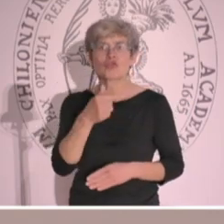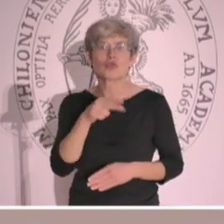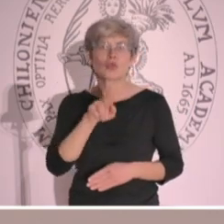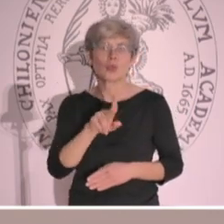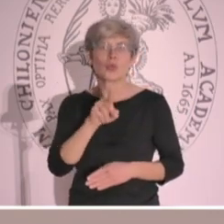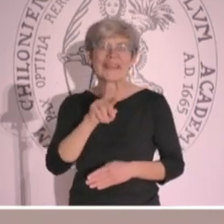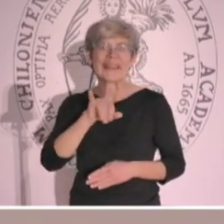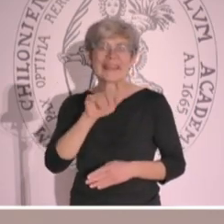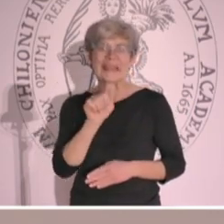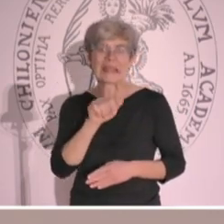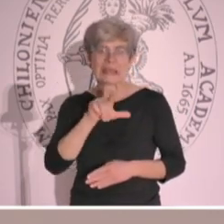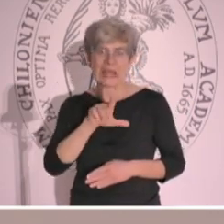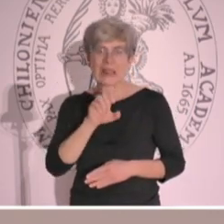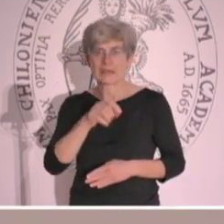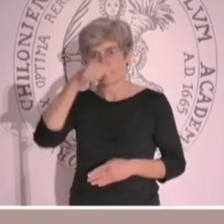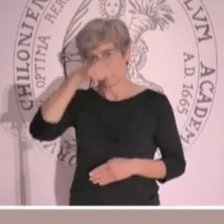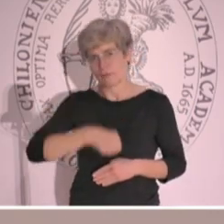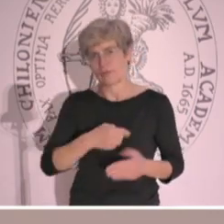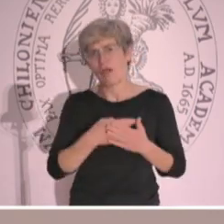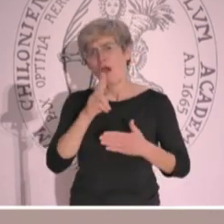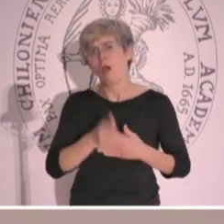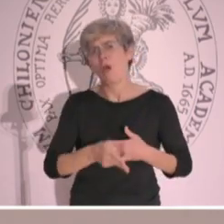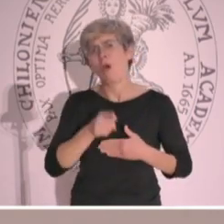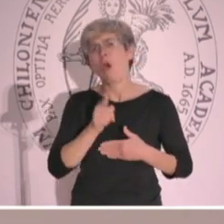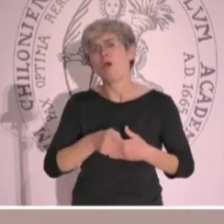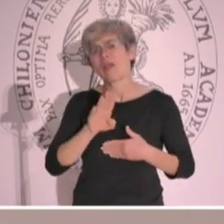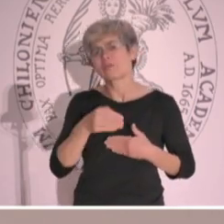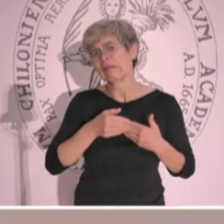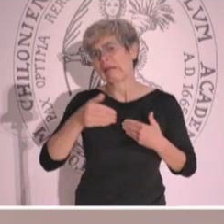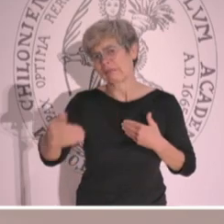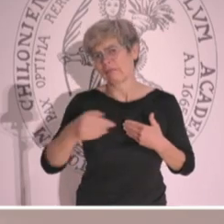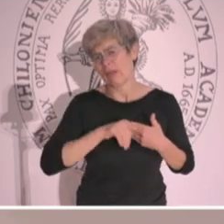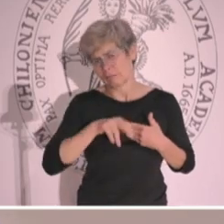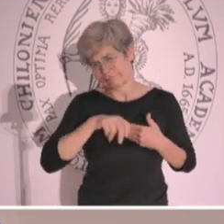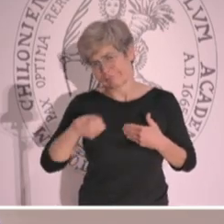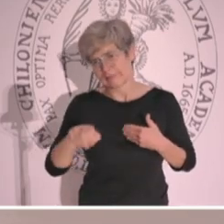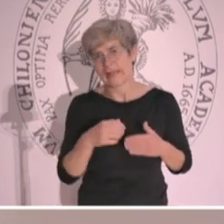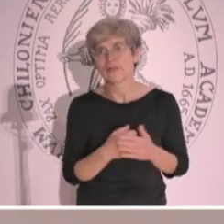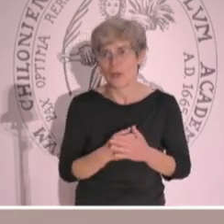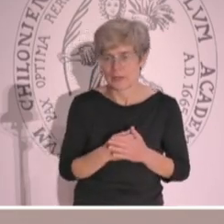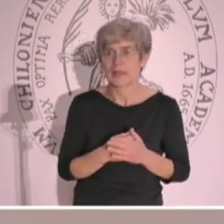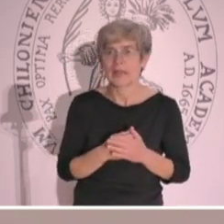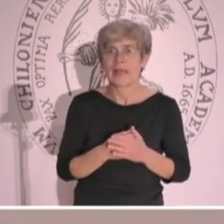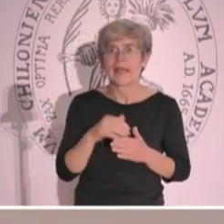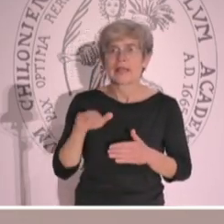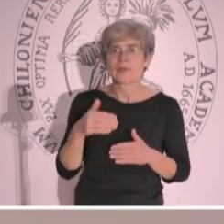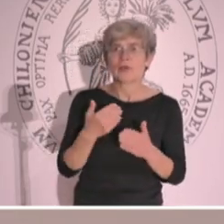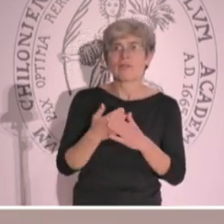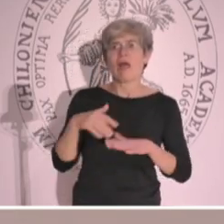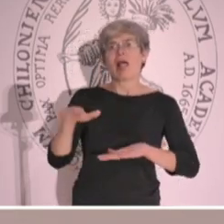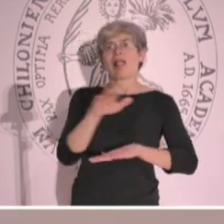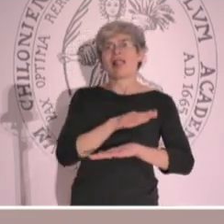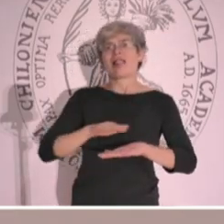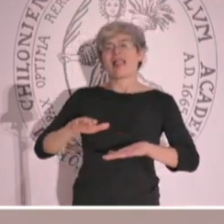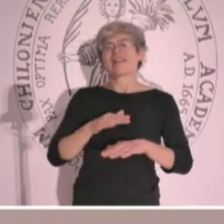100 Euro, die wir Ihnen geben, die kriegen wir versüßt dadurch, dass wir für jeden Einwohner, jede Einwohnerin 1.000 Euro vom Land bekommen. Ich finde, das ist ein guter